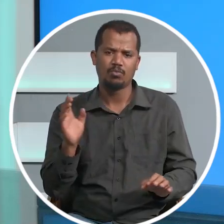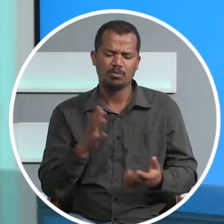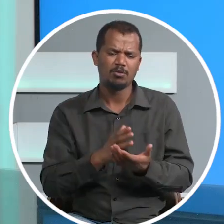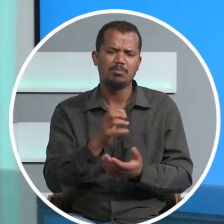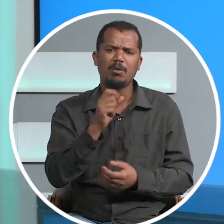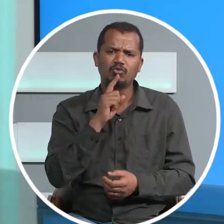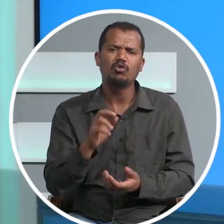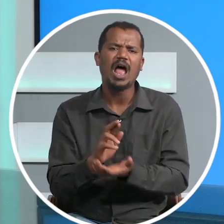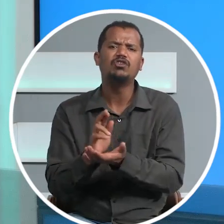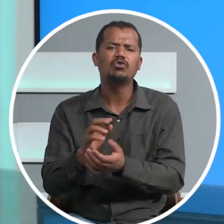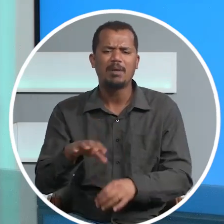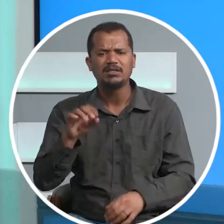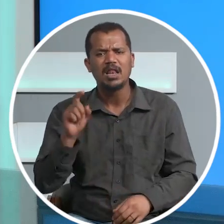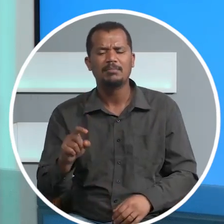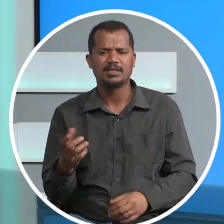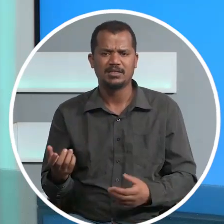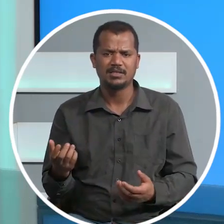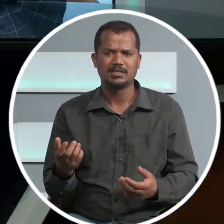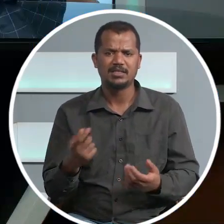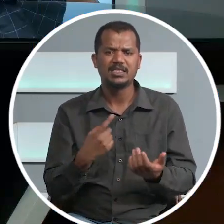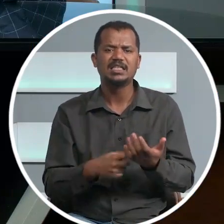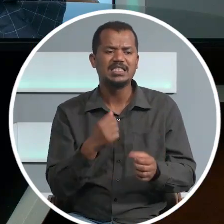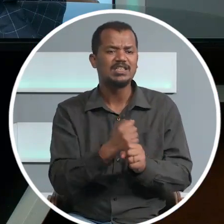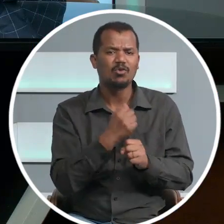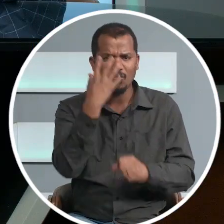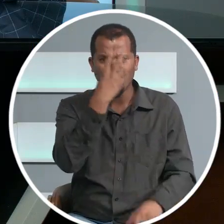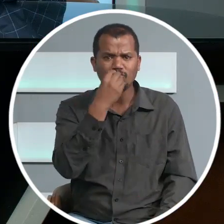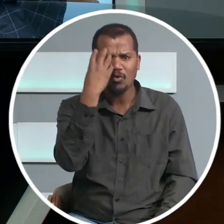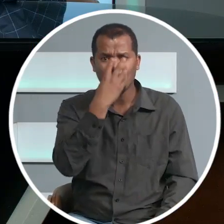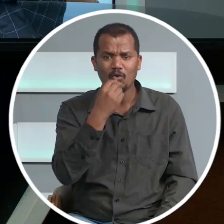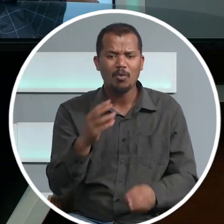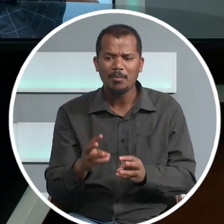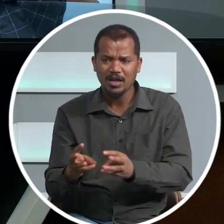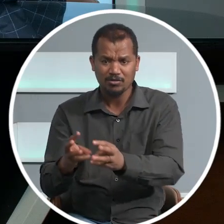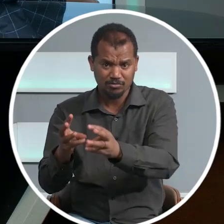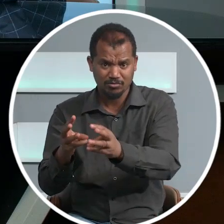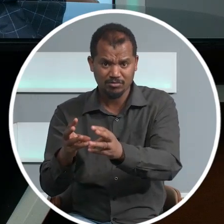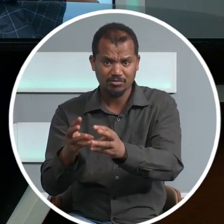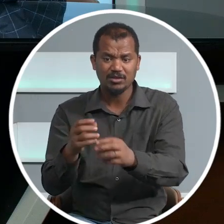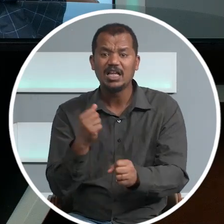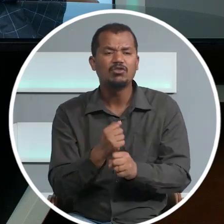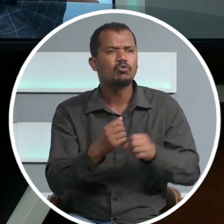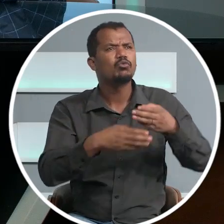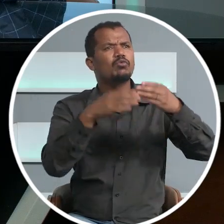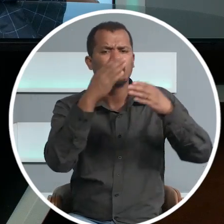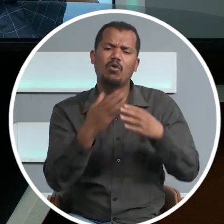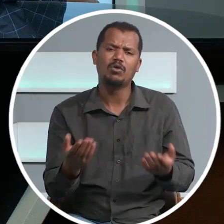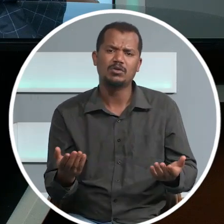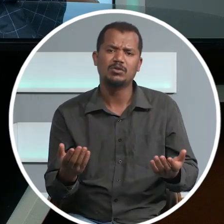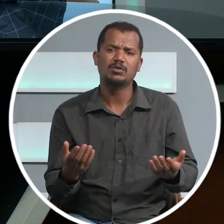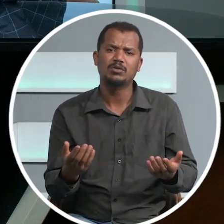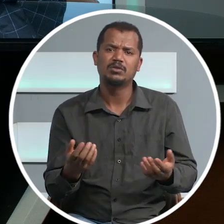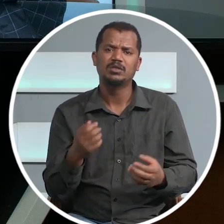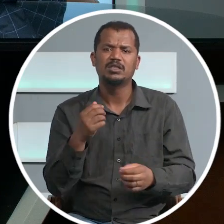እናስባለን። መብቱ ነው ታድሶ። በተለይ ደግሞ ፖቴንሻሊ እነዚህ አሁን የተሰሩት ቆንጆ ቆንጆ መንገዶች፣ የተሰሩት ህንፃዎች፣